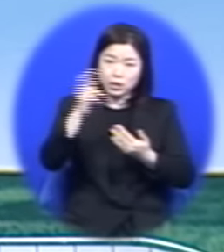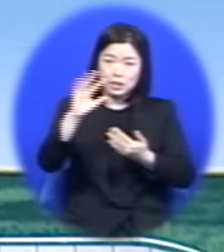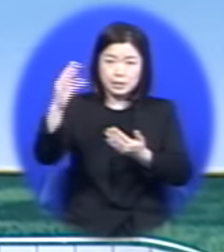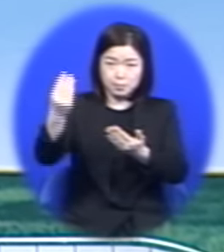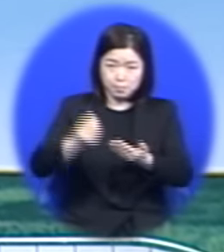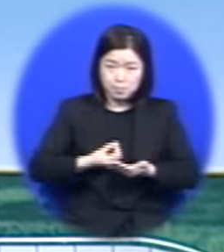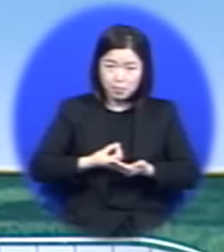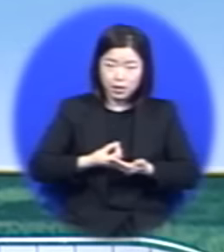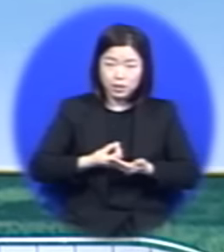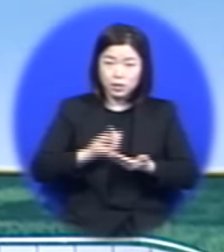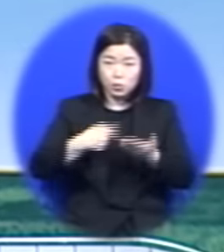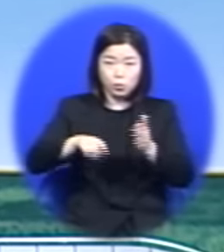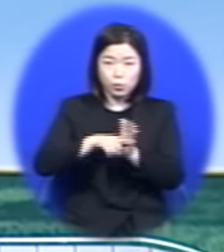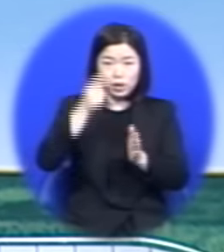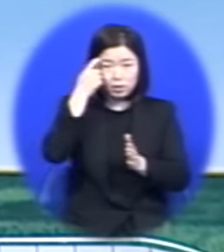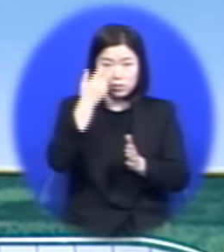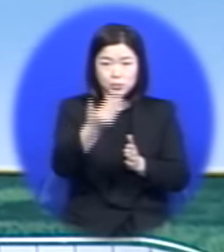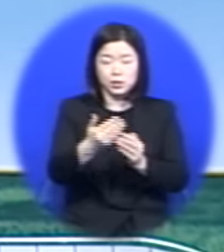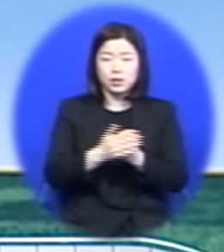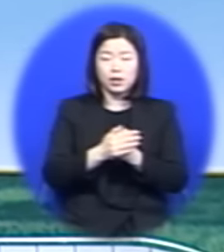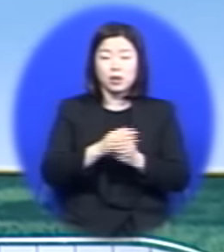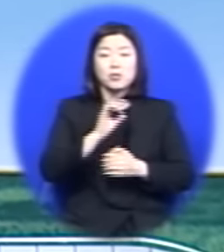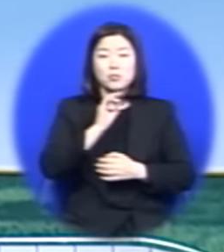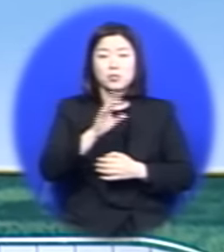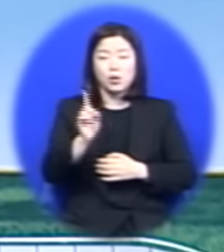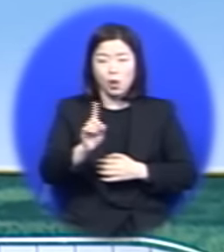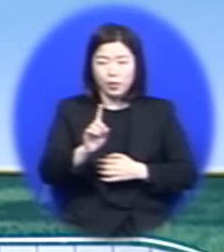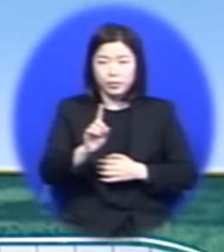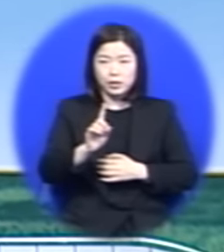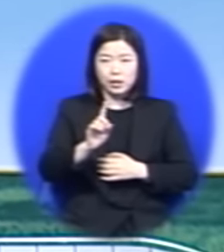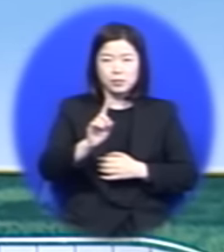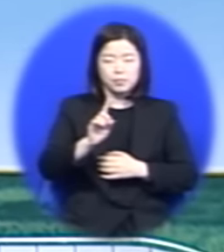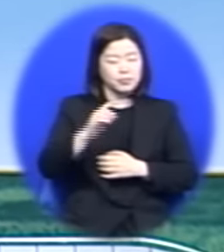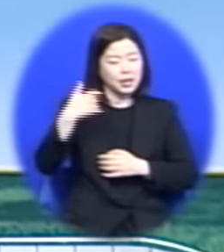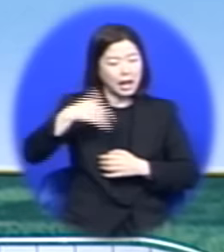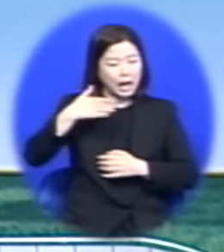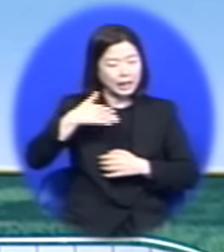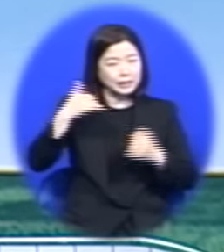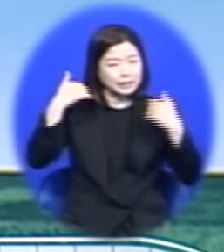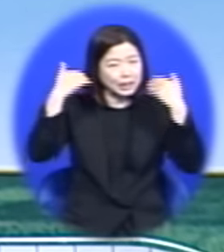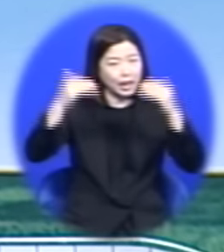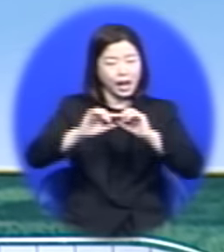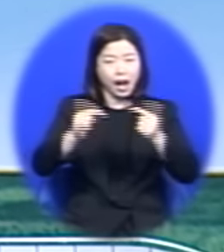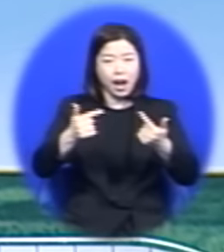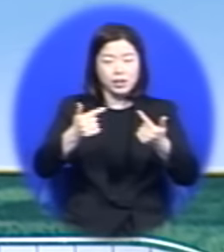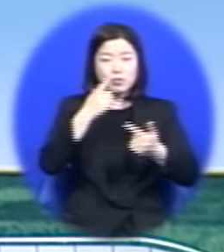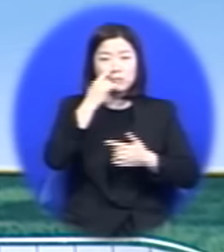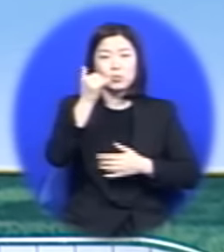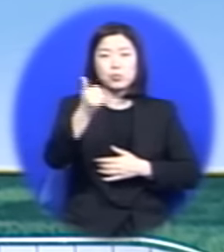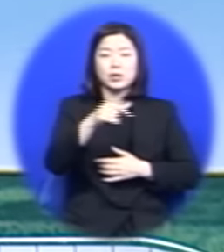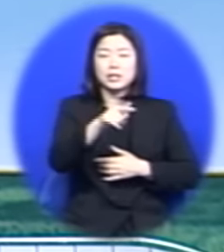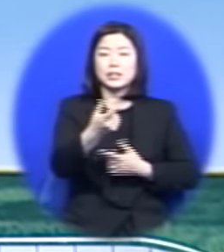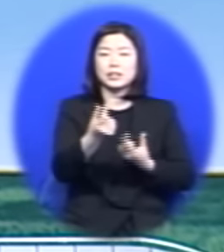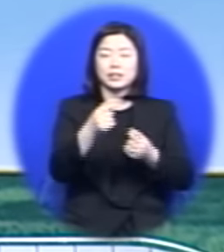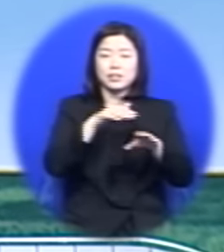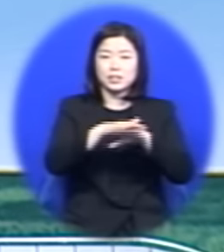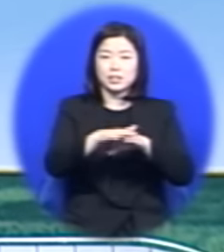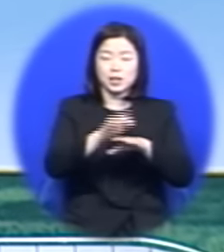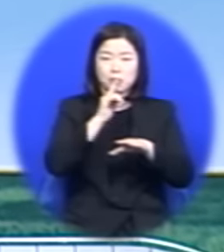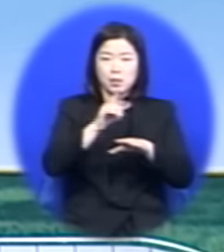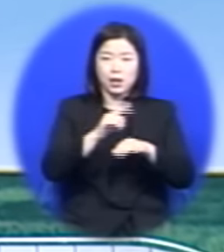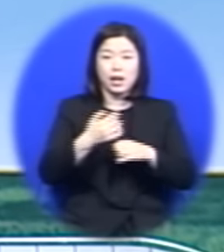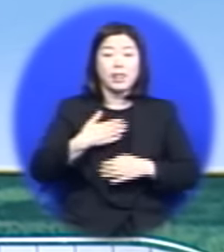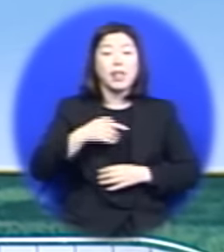겁니까? 물론, 어떤 철없는 부모님은 그런 식의 표현을 쓰기도 합니다.